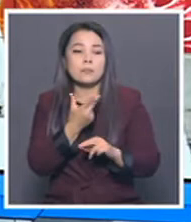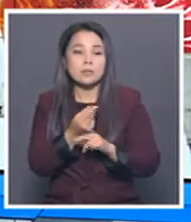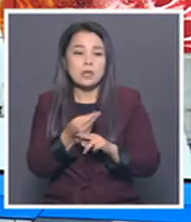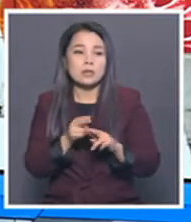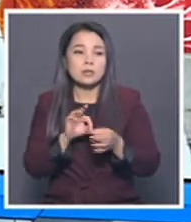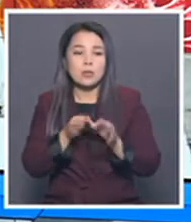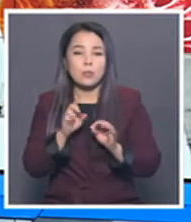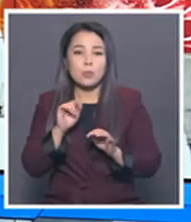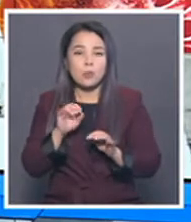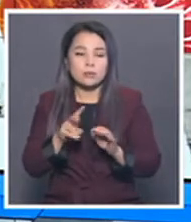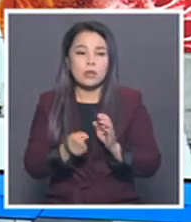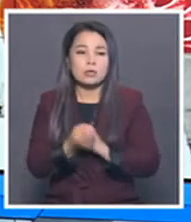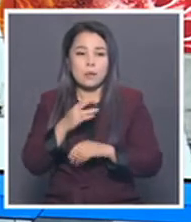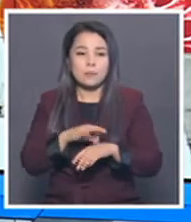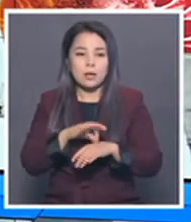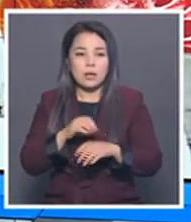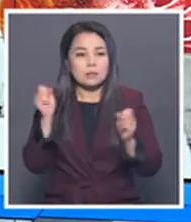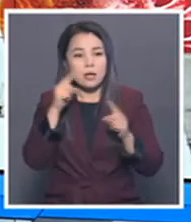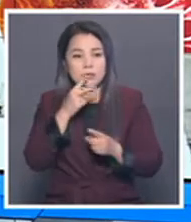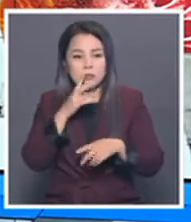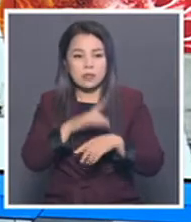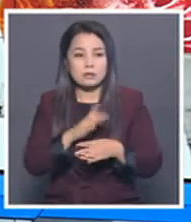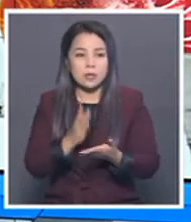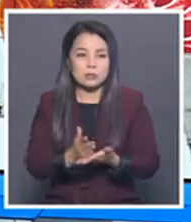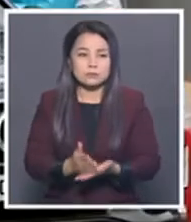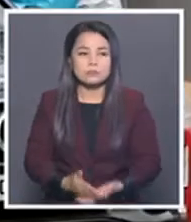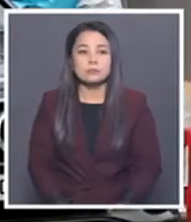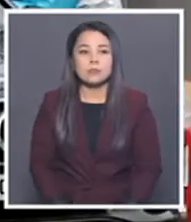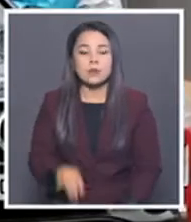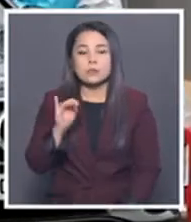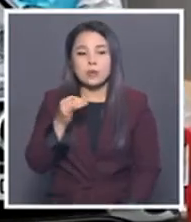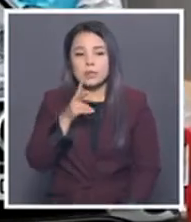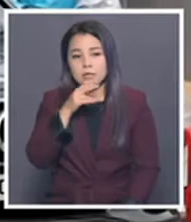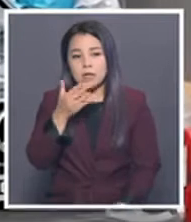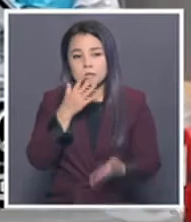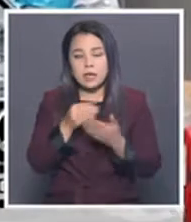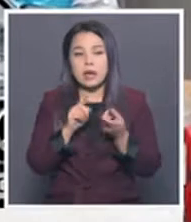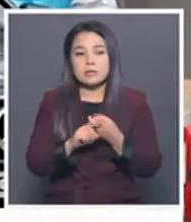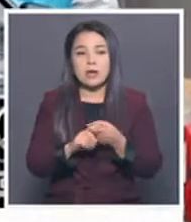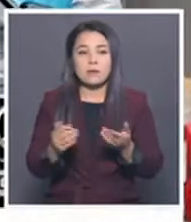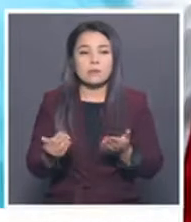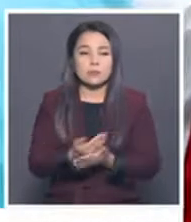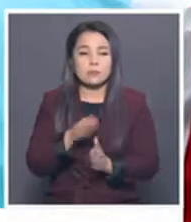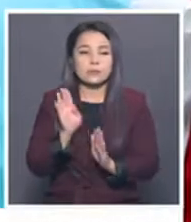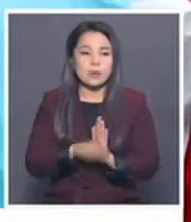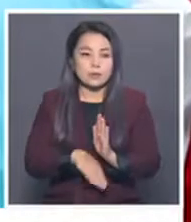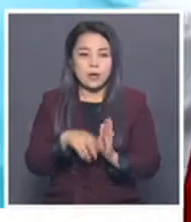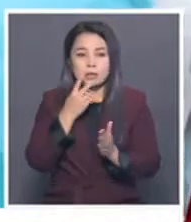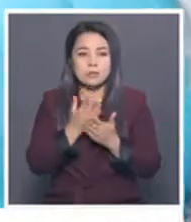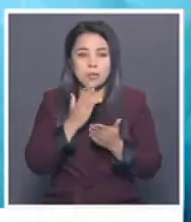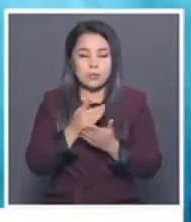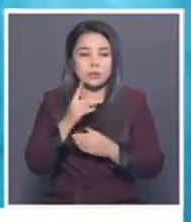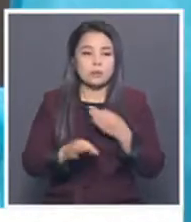қоздырғышы анықталды. Тақырыпты Арыстан Рысбек жалғастырады. Оңтүстік Кореяда эпидемиялық ахуал қайта нашарлай бастады. Өткен тәулікте